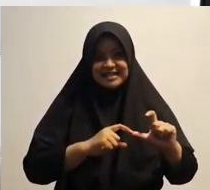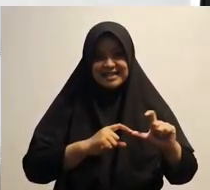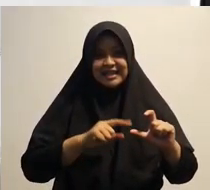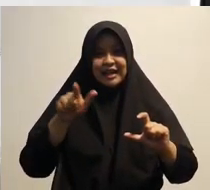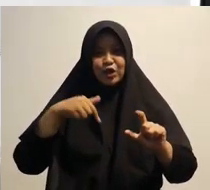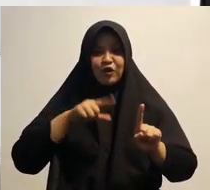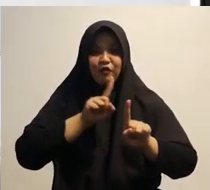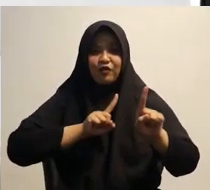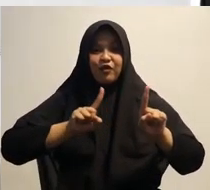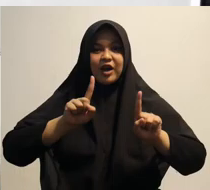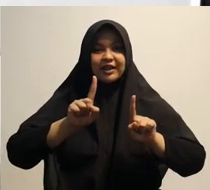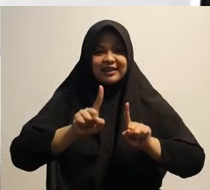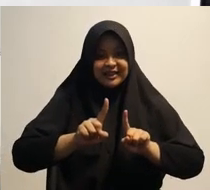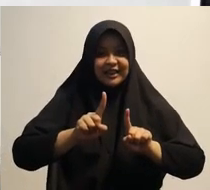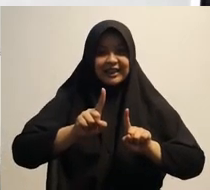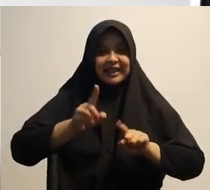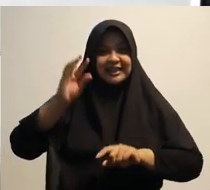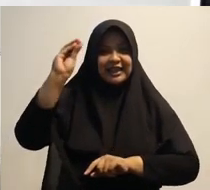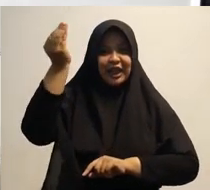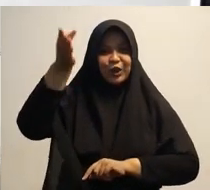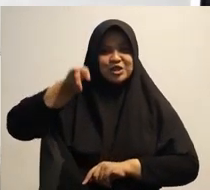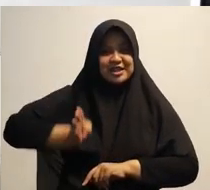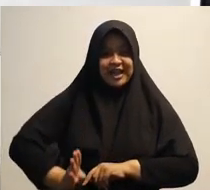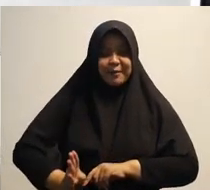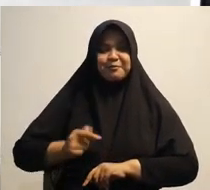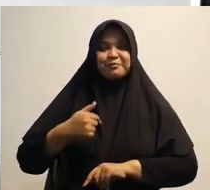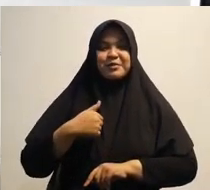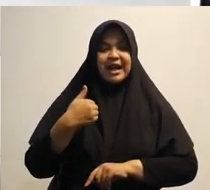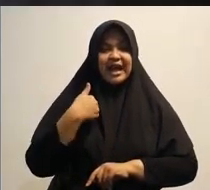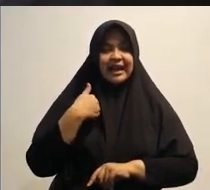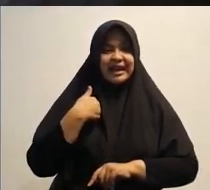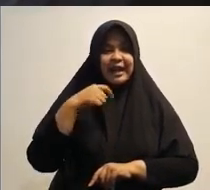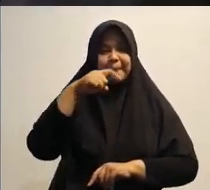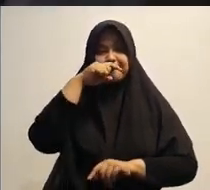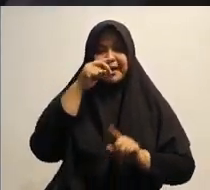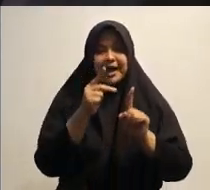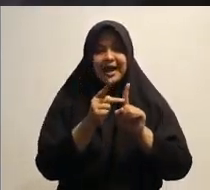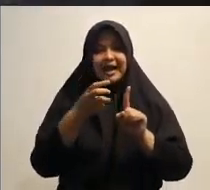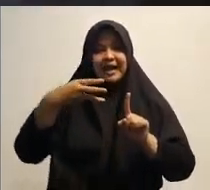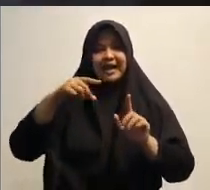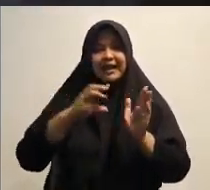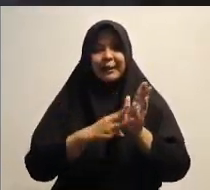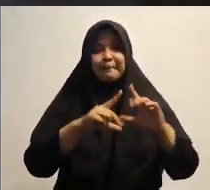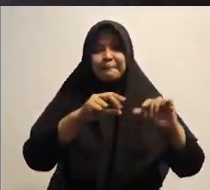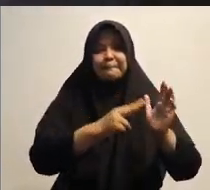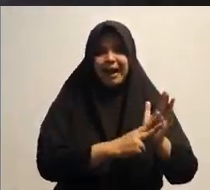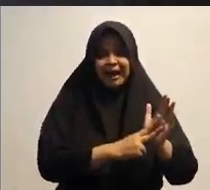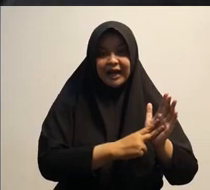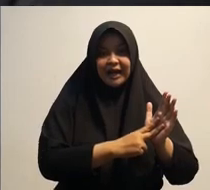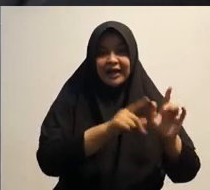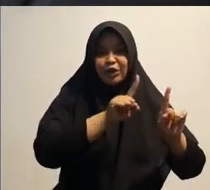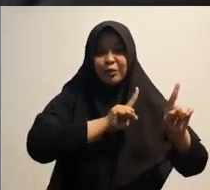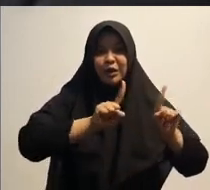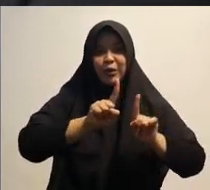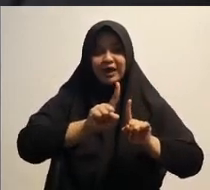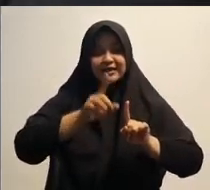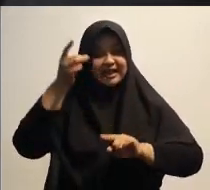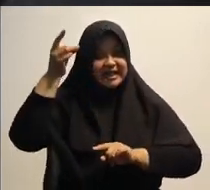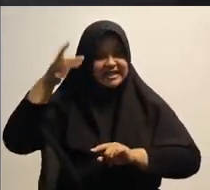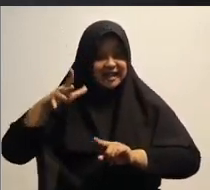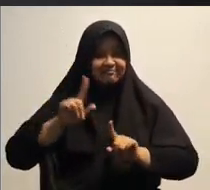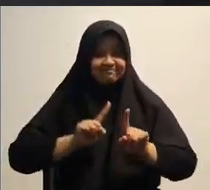Munandar selaku Wakil Direktur Sigap. Kemudian juga ada dari Pak Herman ini selaku perwakilan